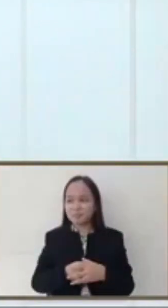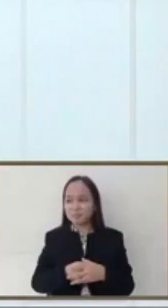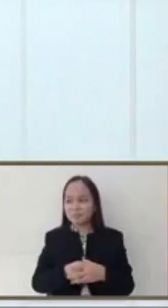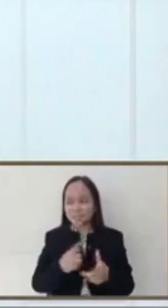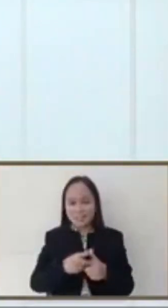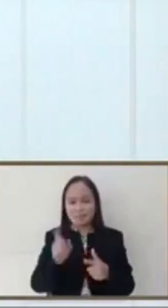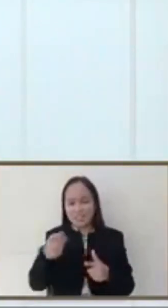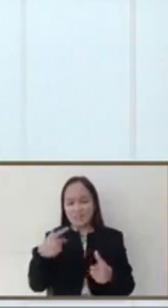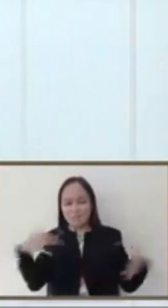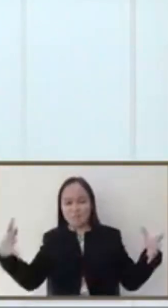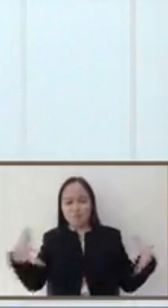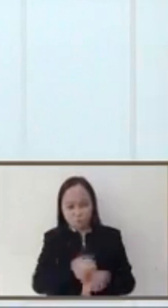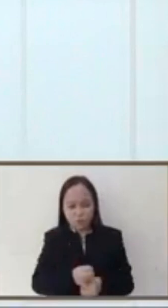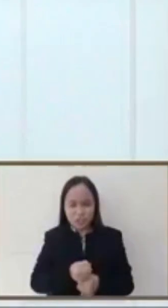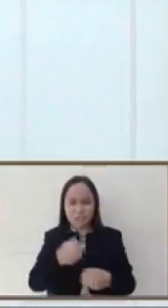Huli na naman.